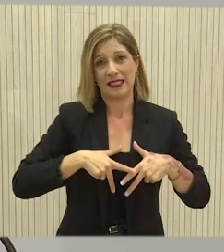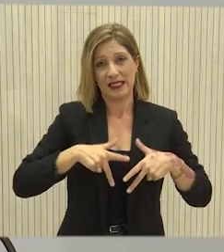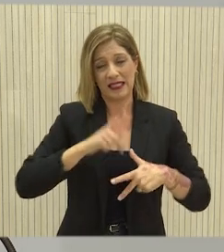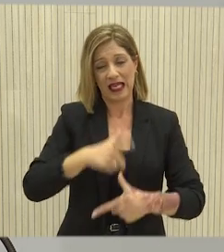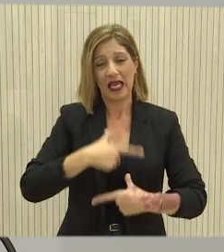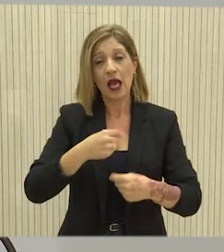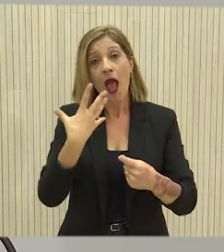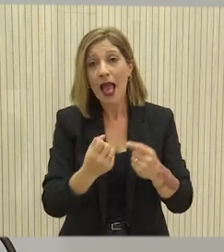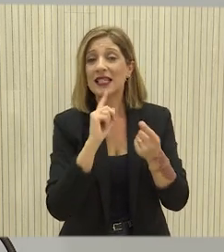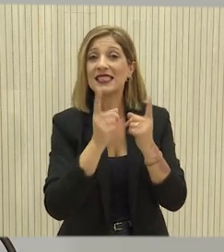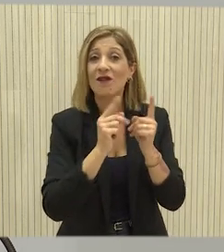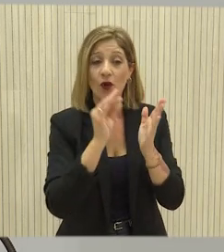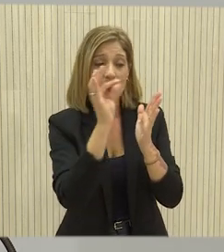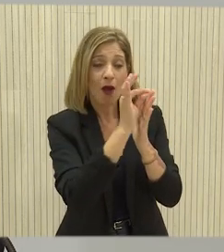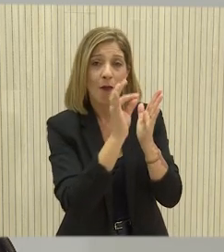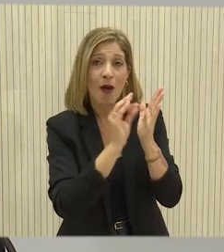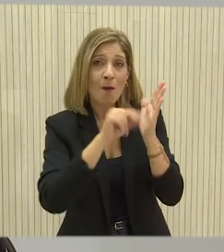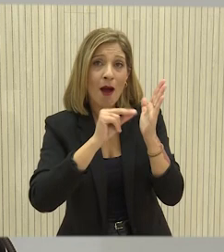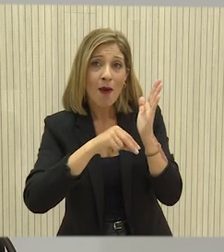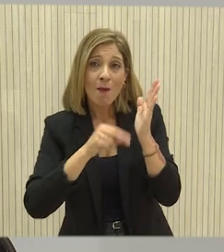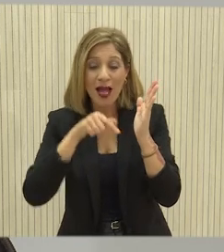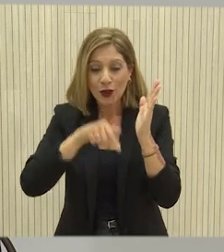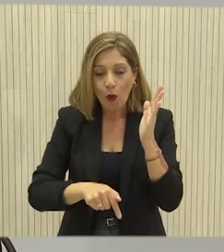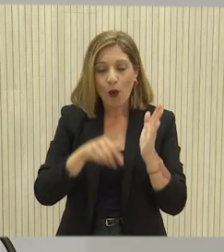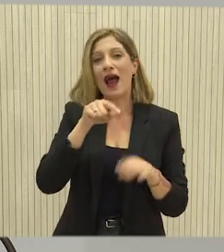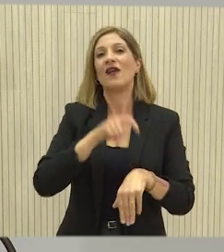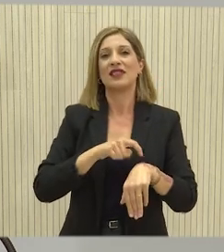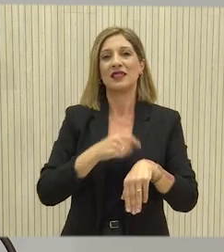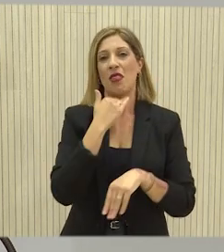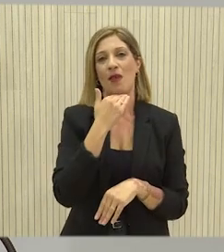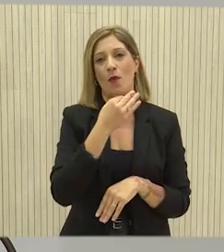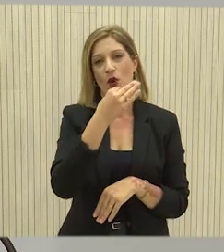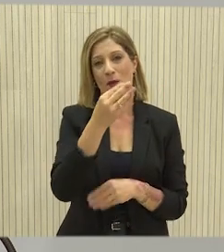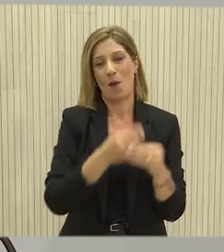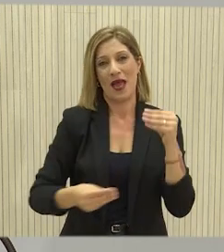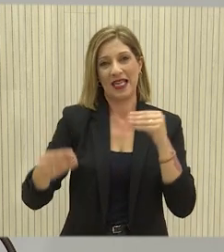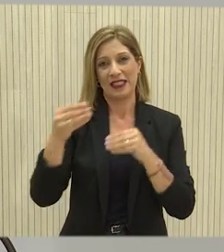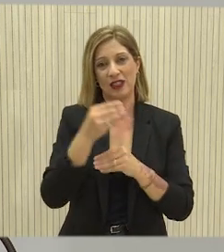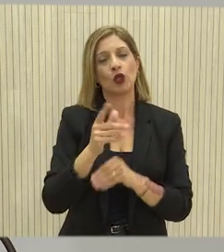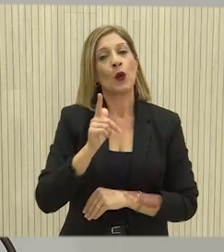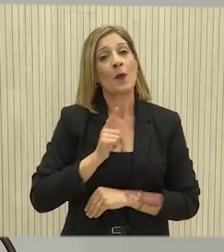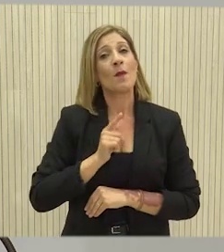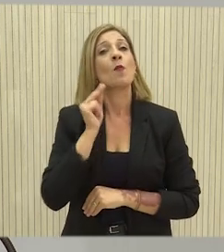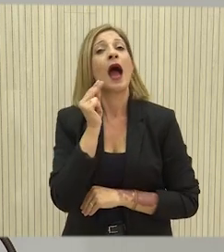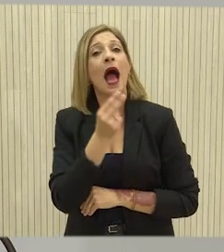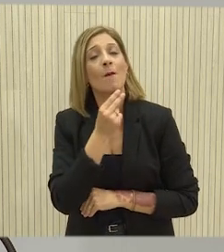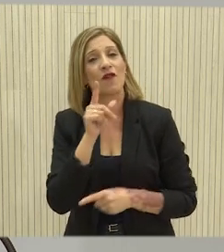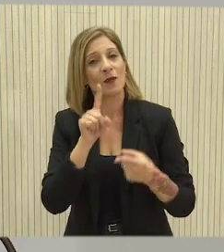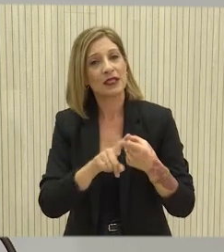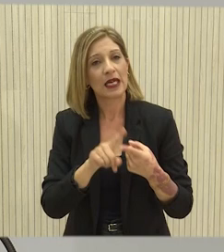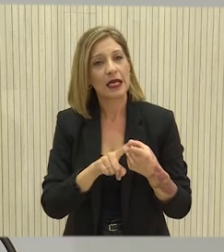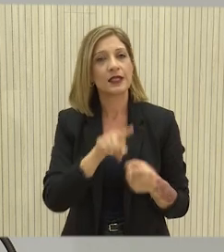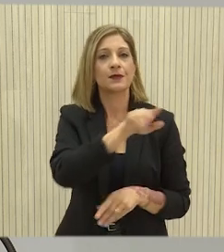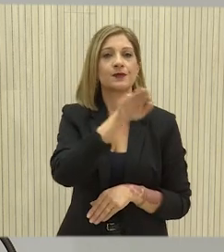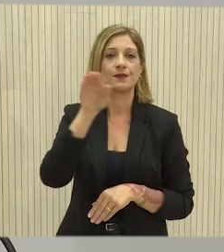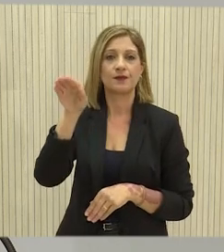μιας διαδικασίας. Δεν μπορούμε να προβούμε σε περισσότερες τοποθετήσεις. Να αναμένουμε και την σημερινή συνάντηση, αλλά και την εκπνοή της διορίας. Για